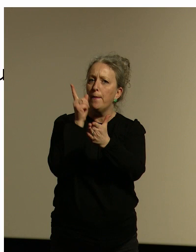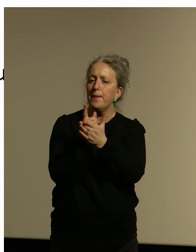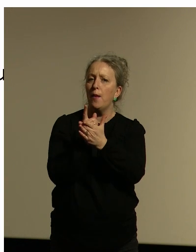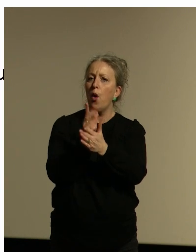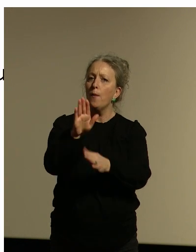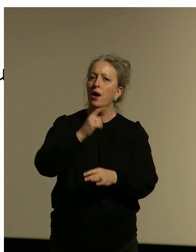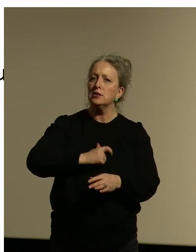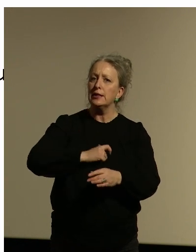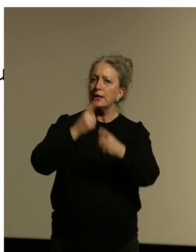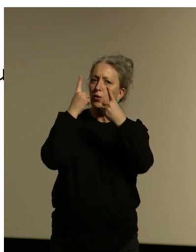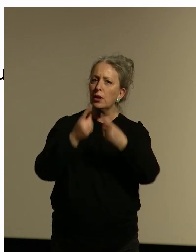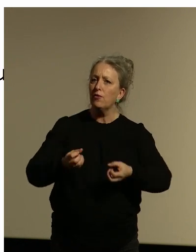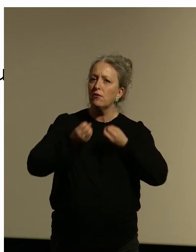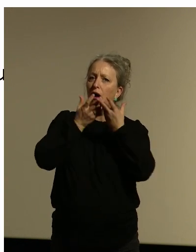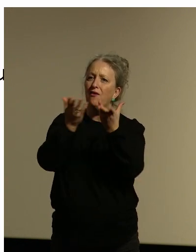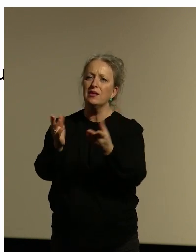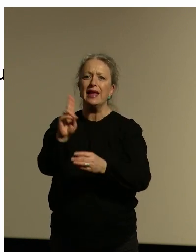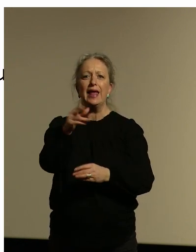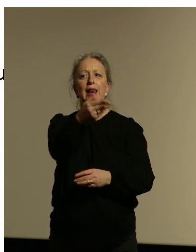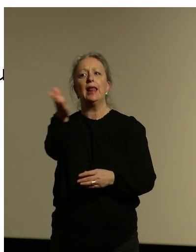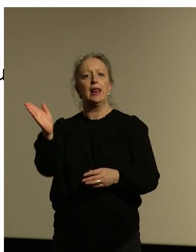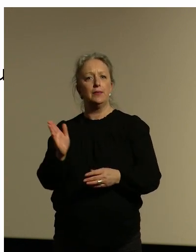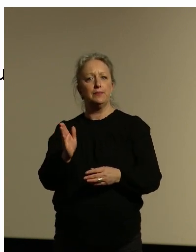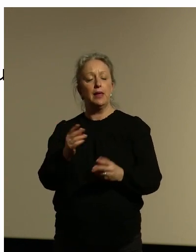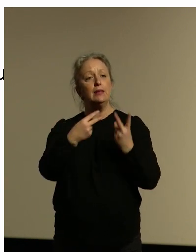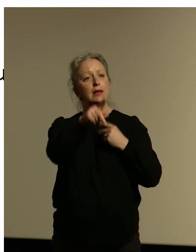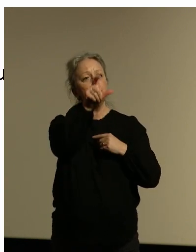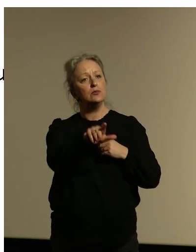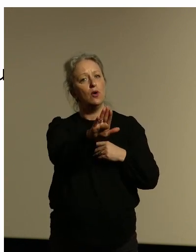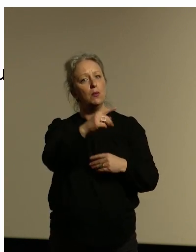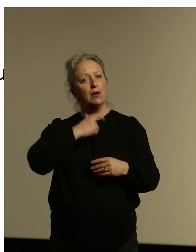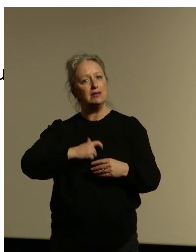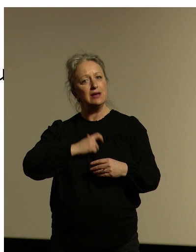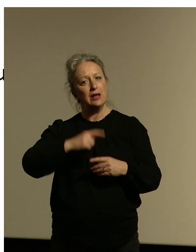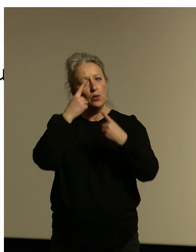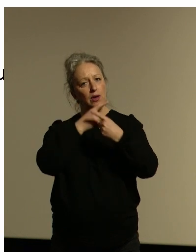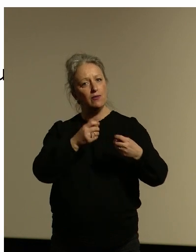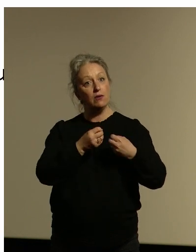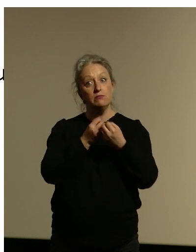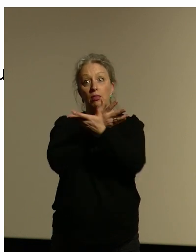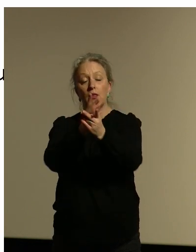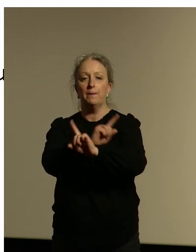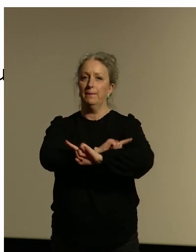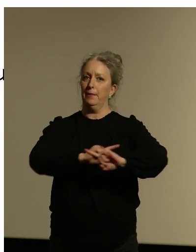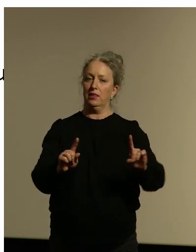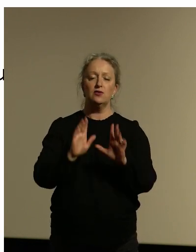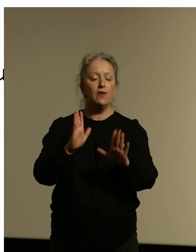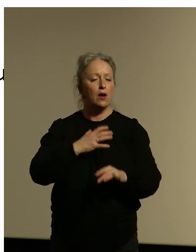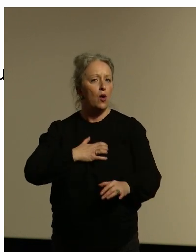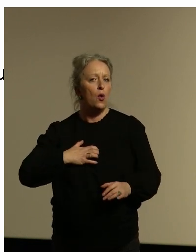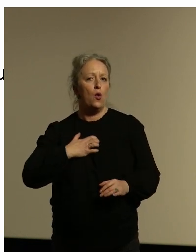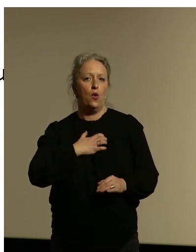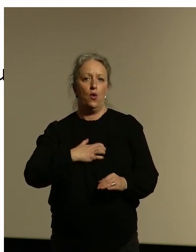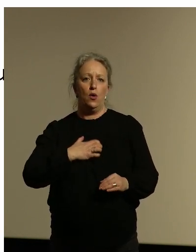infot avaldab. Ja teiste isikliku infot ei räägita edasi. See on väga-väga oluline.